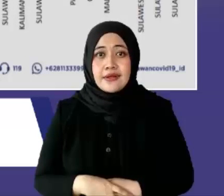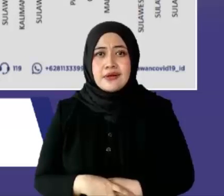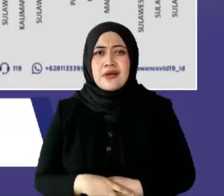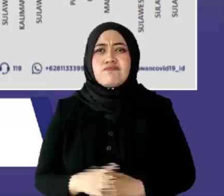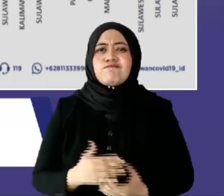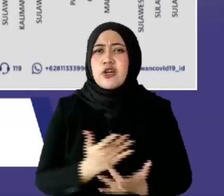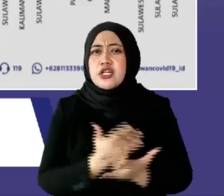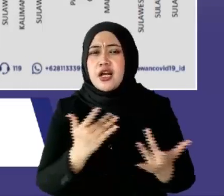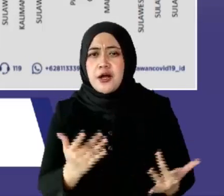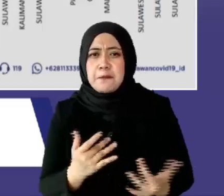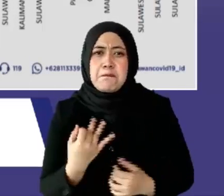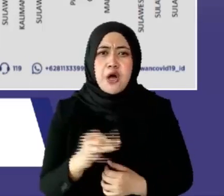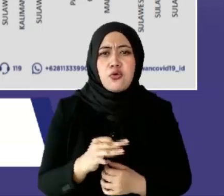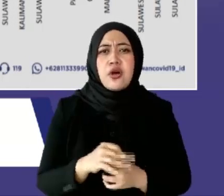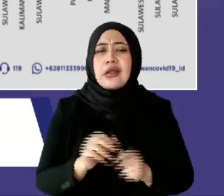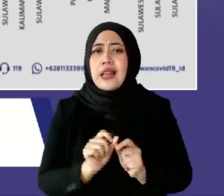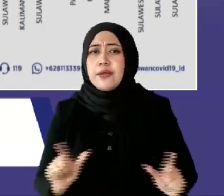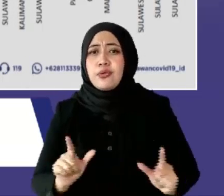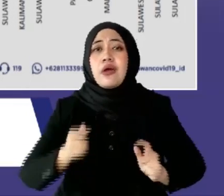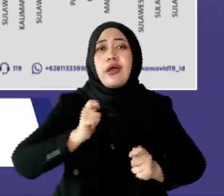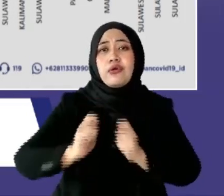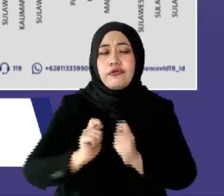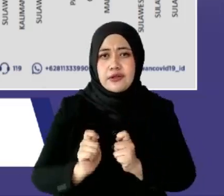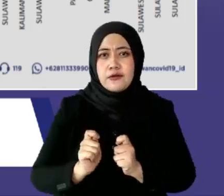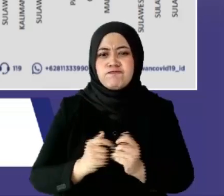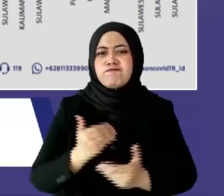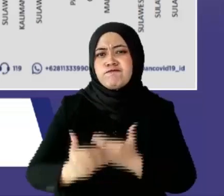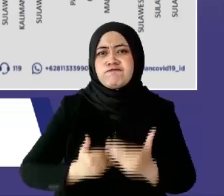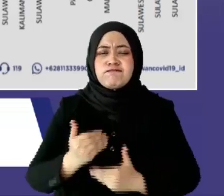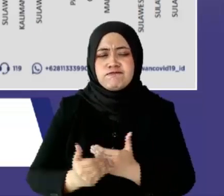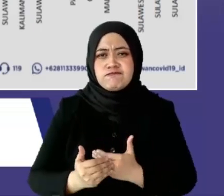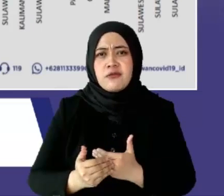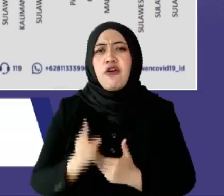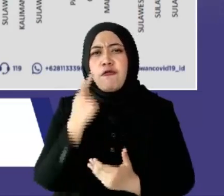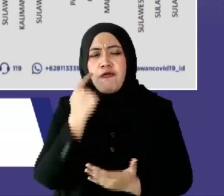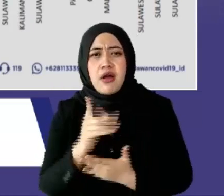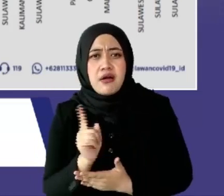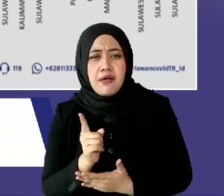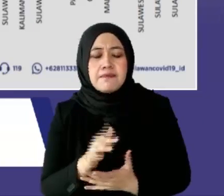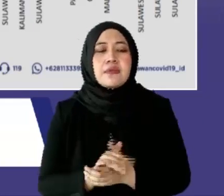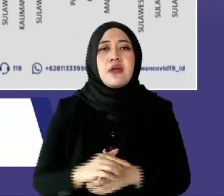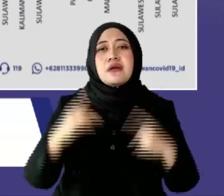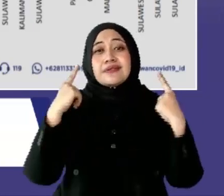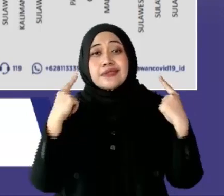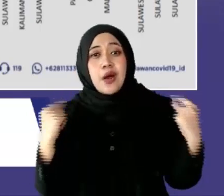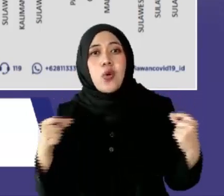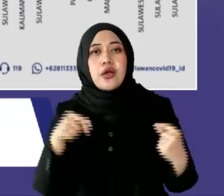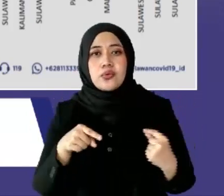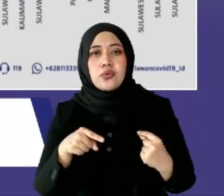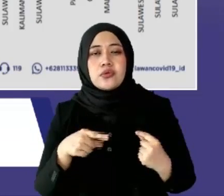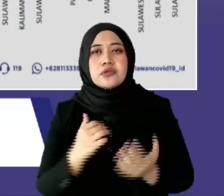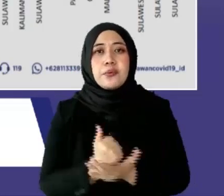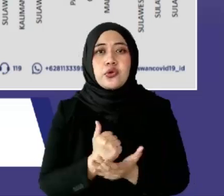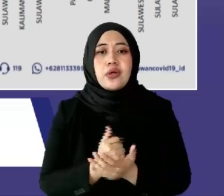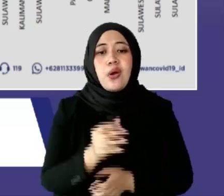baru saja melewati periode Idul Fitri, tidak terlepas juga fakta bahwa Pulau Jawa adalah pulau